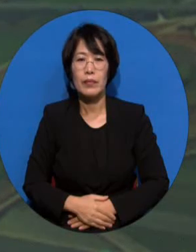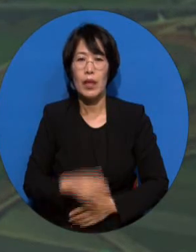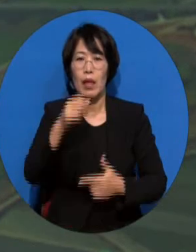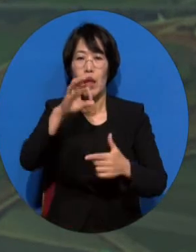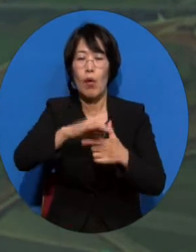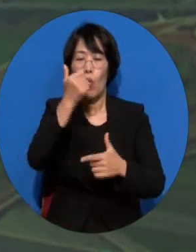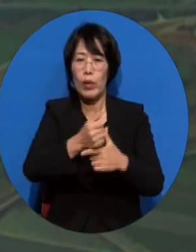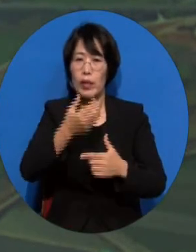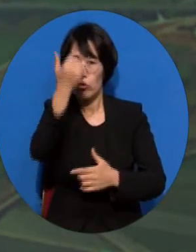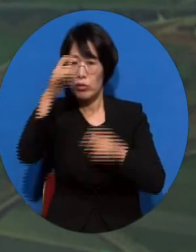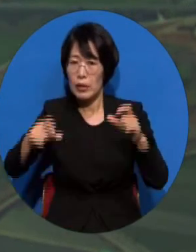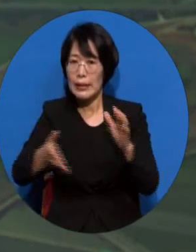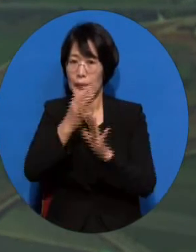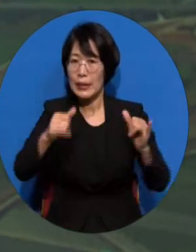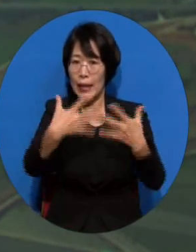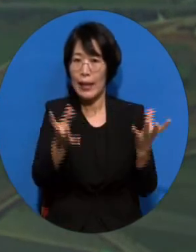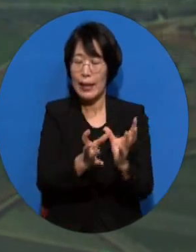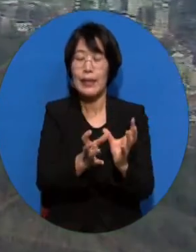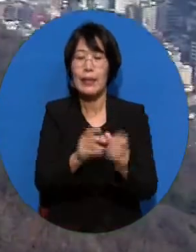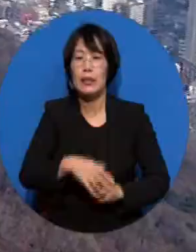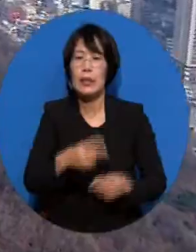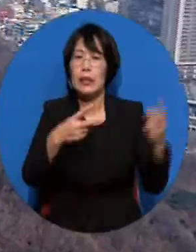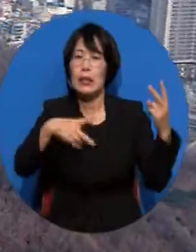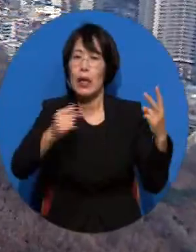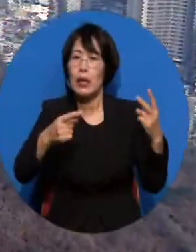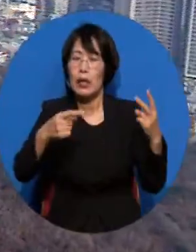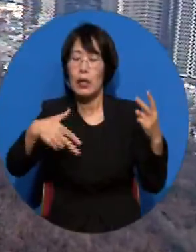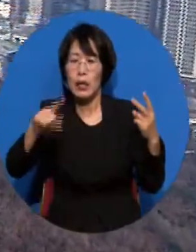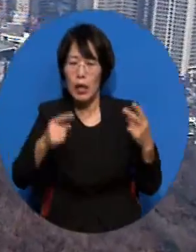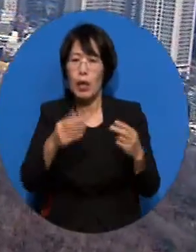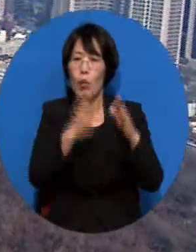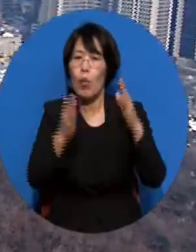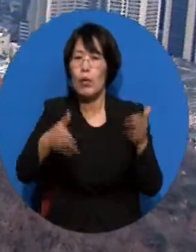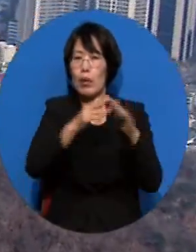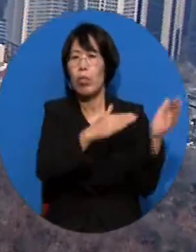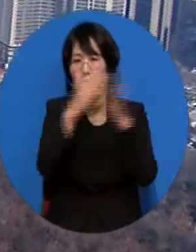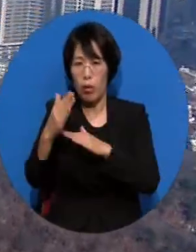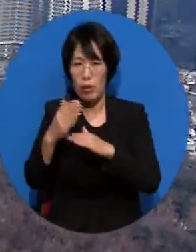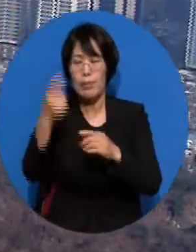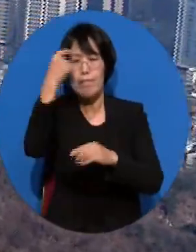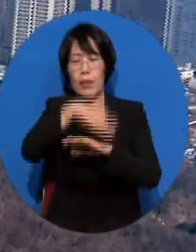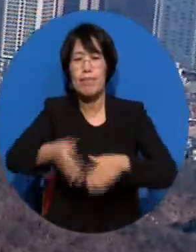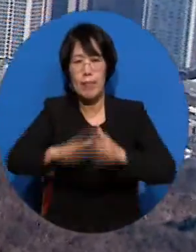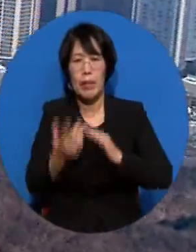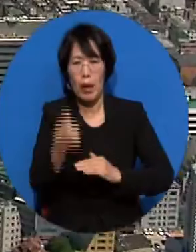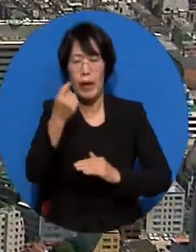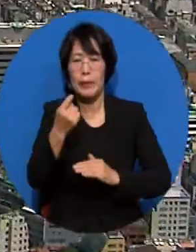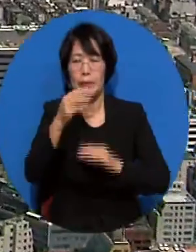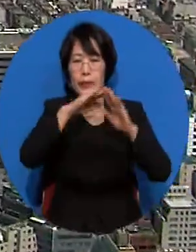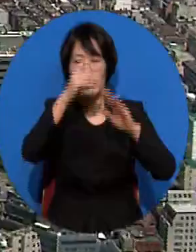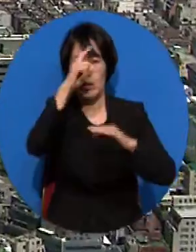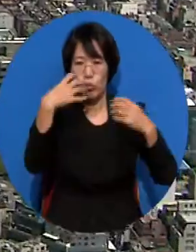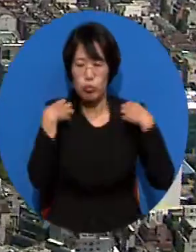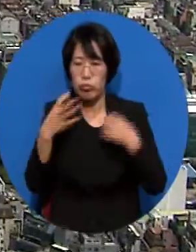영호남과 충청 지역의 시민사회 단체들이 2단계 공공기관 지방 이전 계획을 즉각 수립하라며 정부와